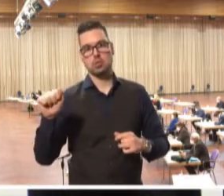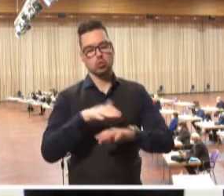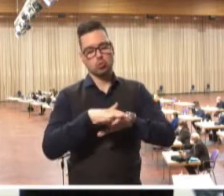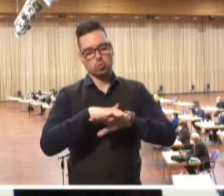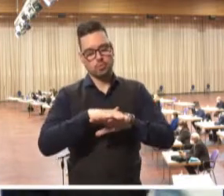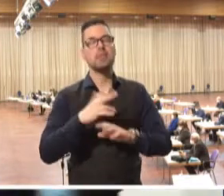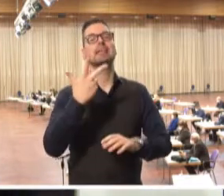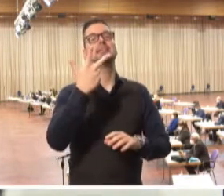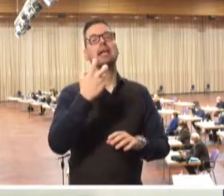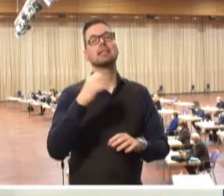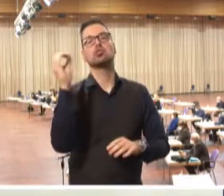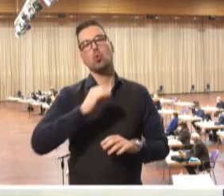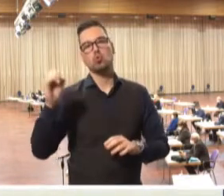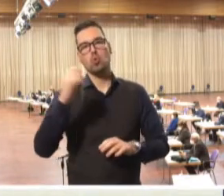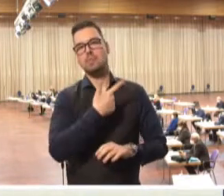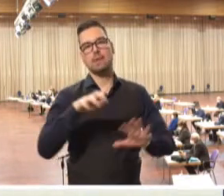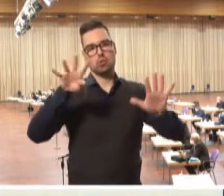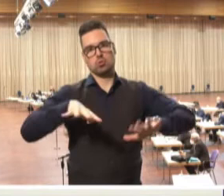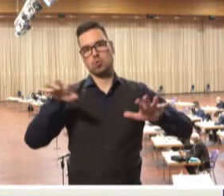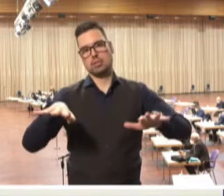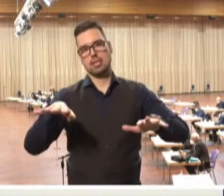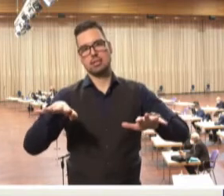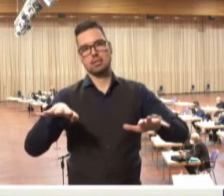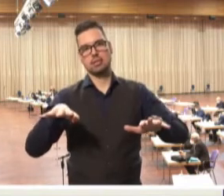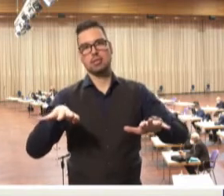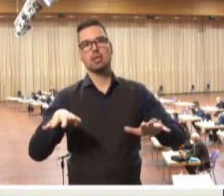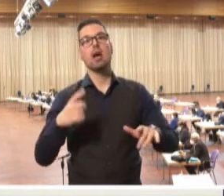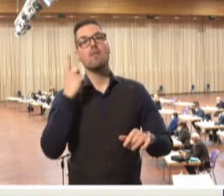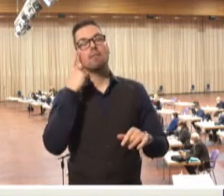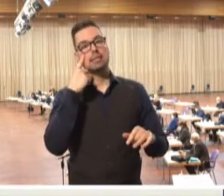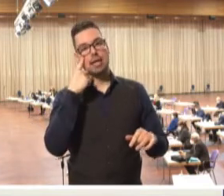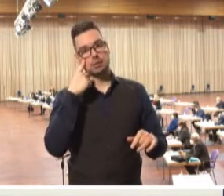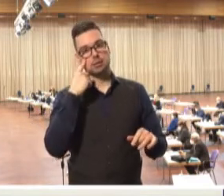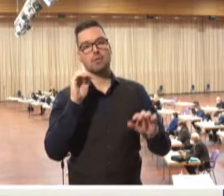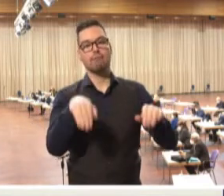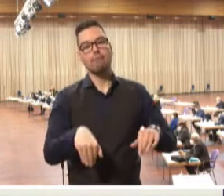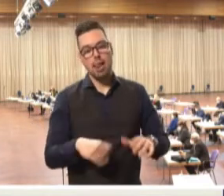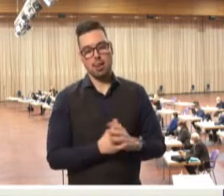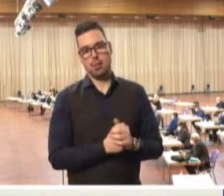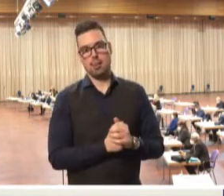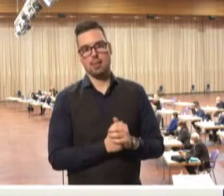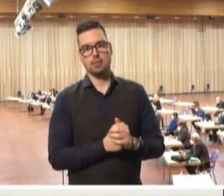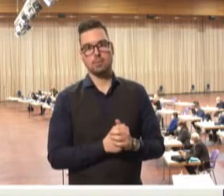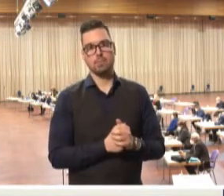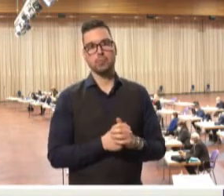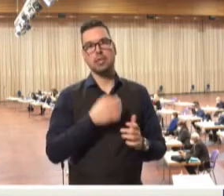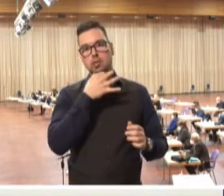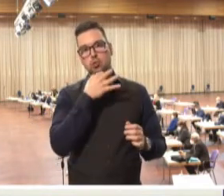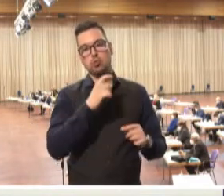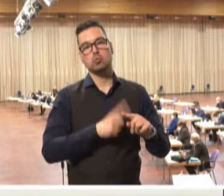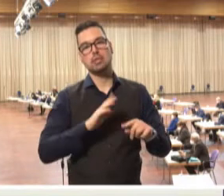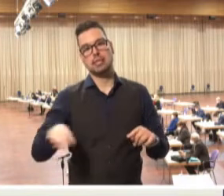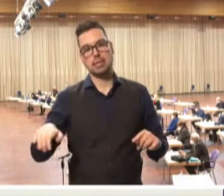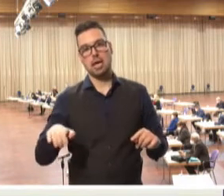30. Oktober 2019 in Verdachtsfälle von Missbrauch in der Kinder- und Jugendpsychiatrie Homburg